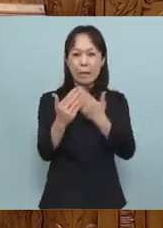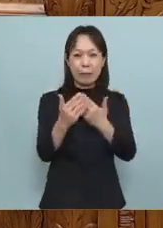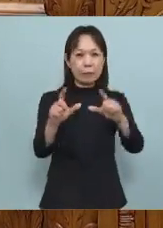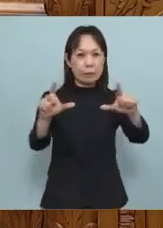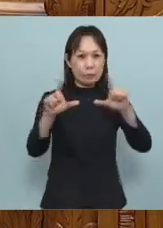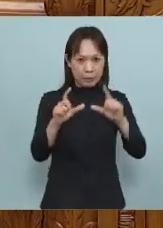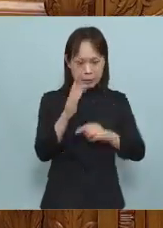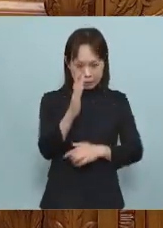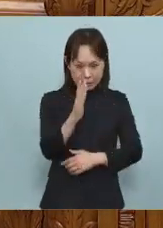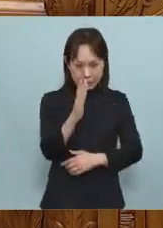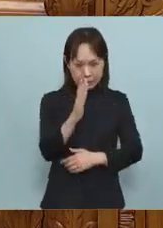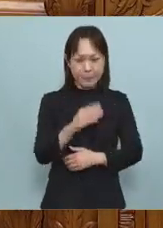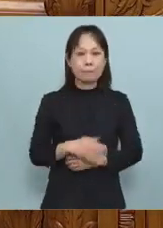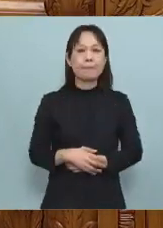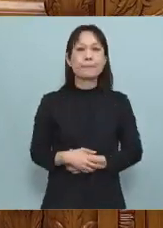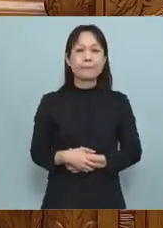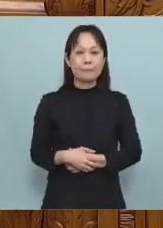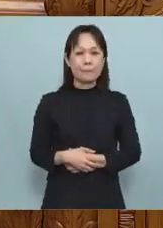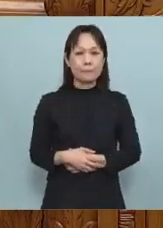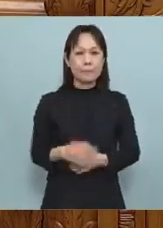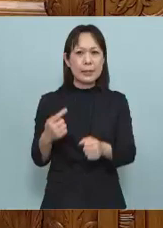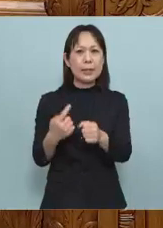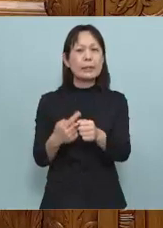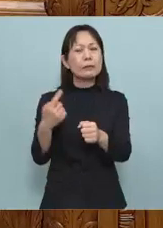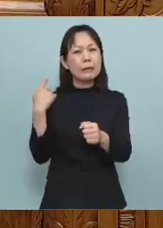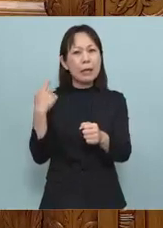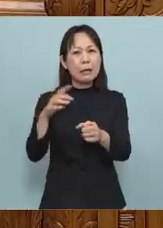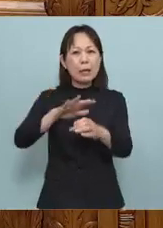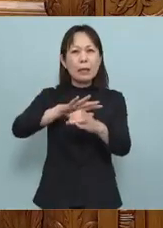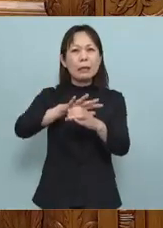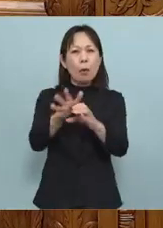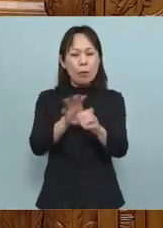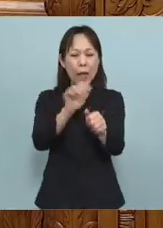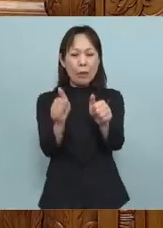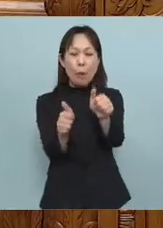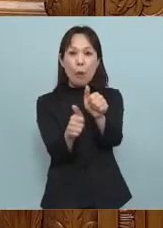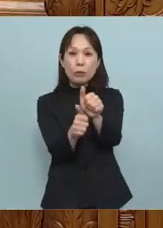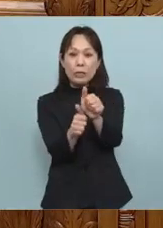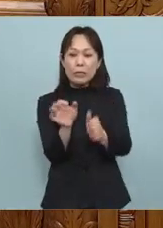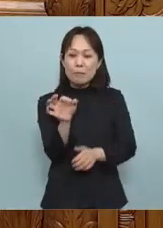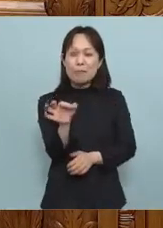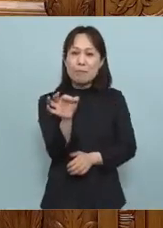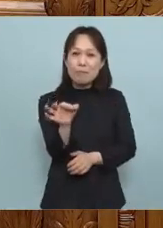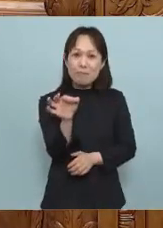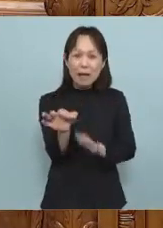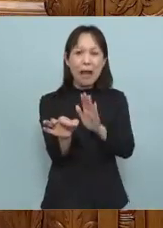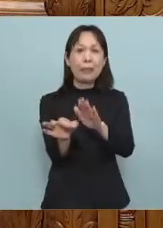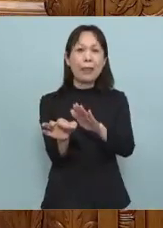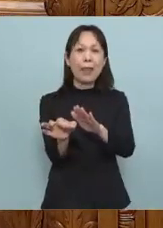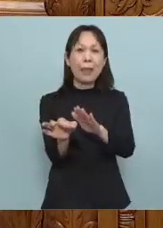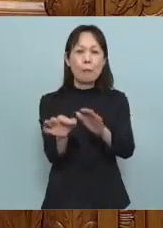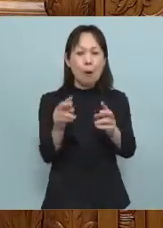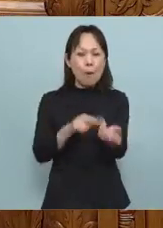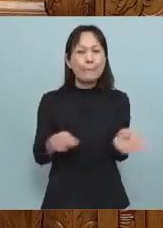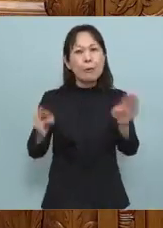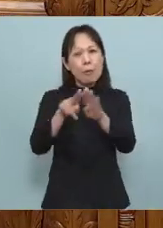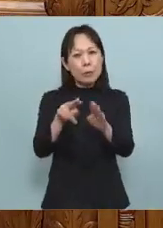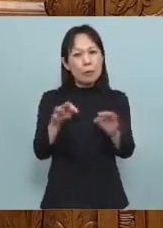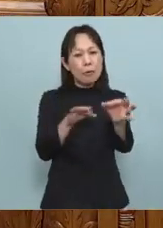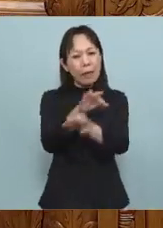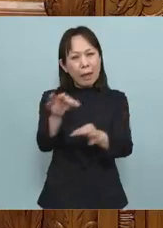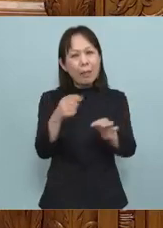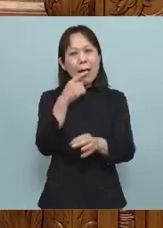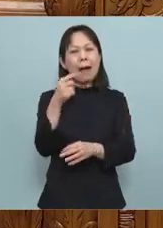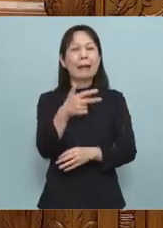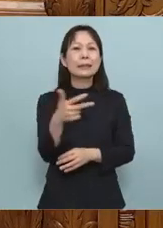ください。昨年、医療機関はコロナ補助金があっても圧倒的に赤字経営となりました。